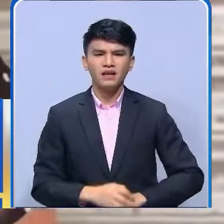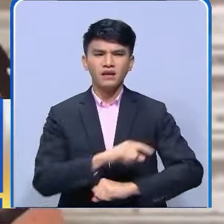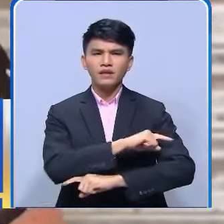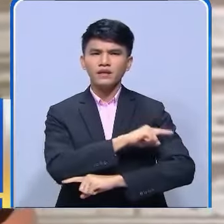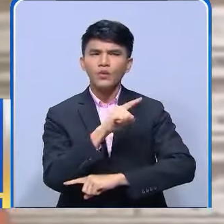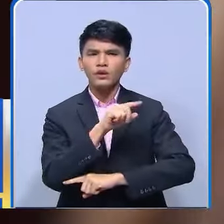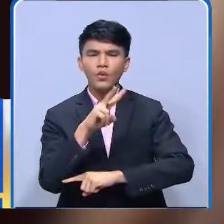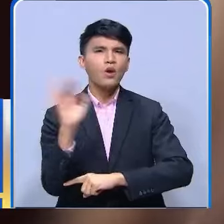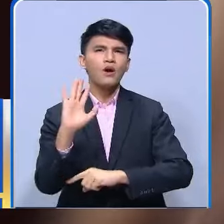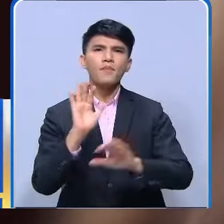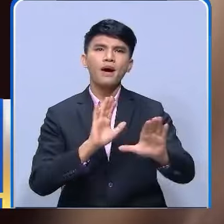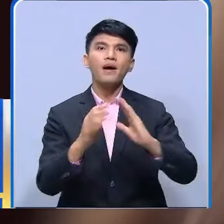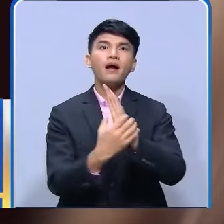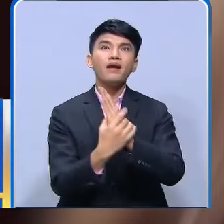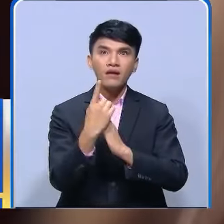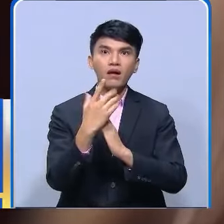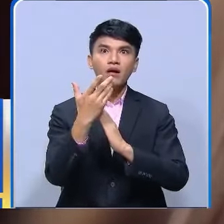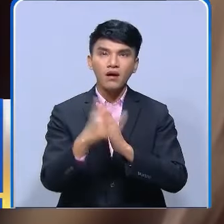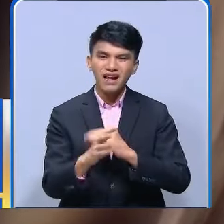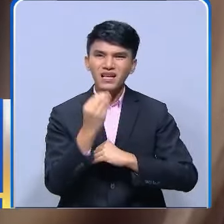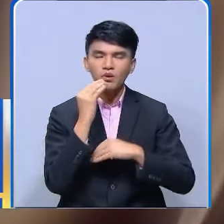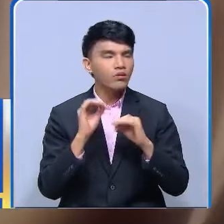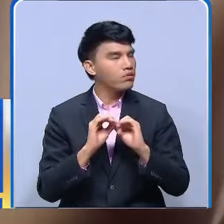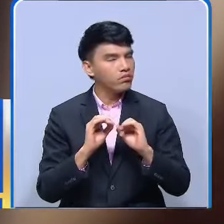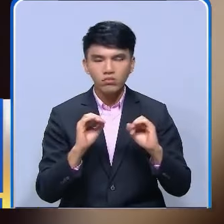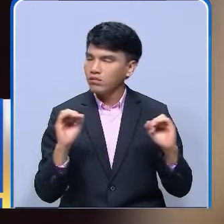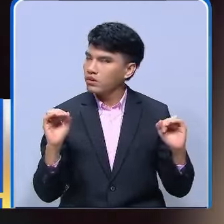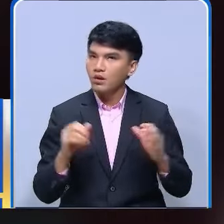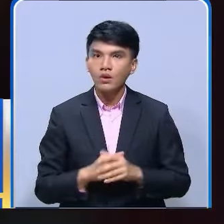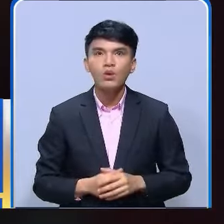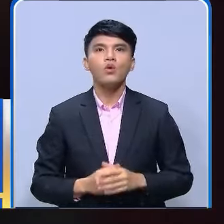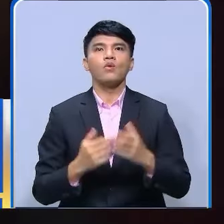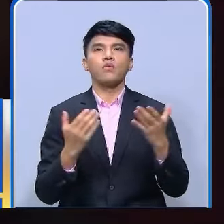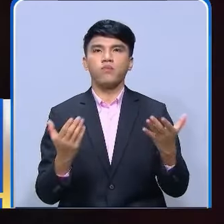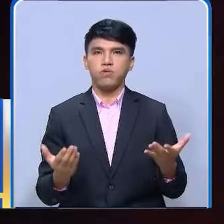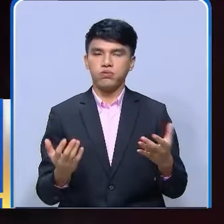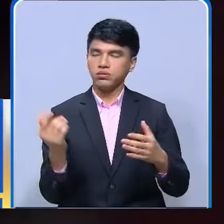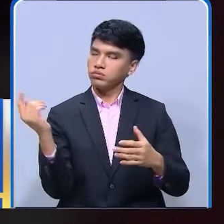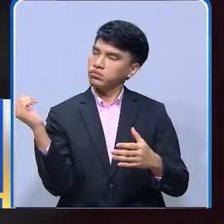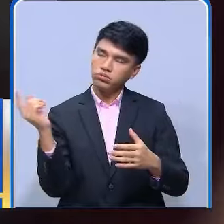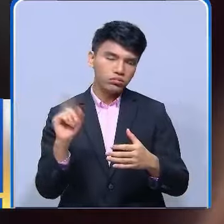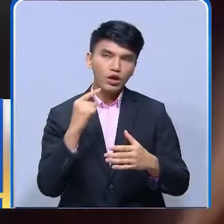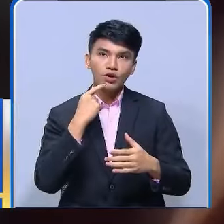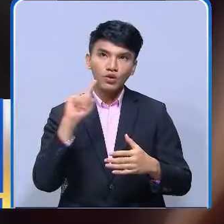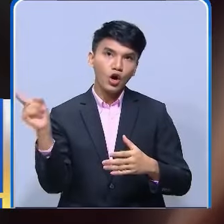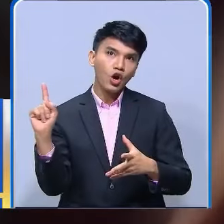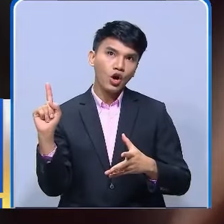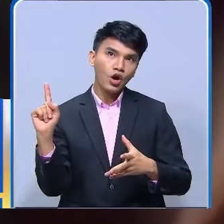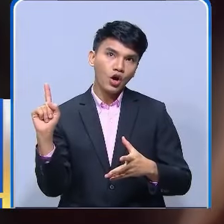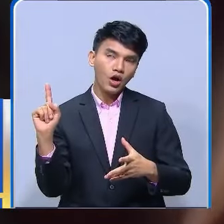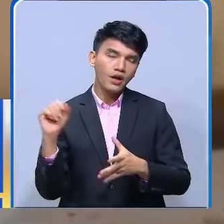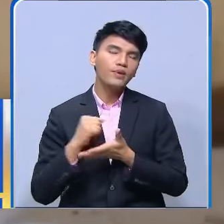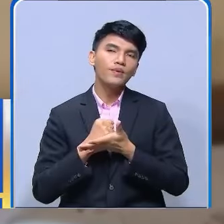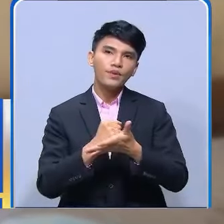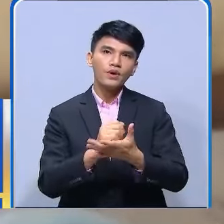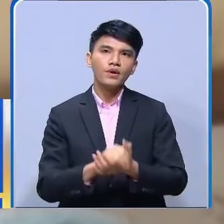อ่ะ ประมาณ1สัปดาห์แล้วอ่ะครับไม่ได้กินอะไรเลยคนแถวๆนี้ได้ยินเสียงร้องก็เลยแจ้งเจ้าหน้าที่ให้มาช่วยครับ